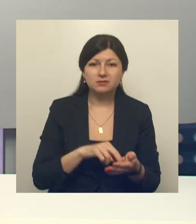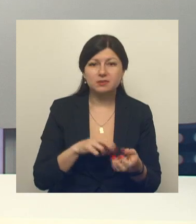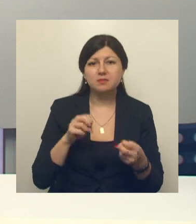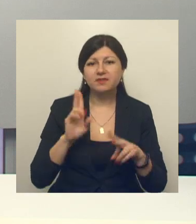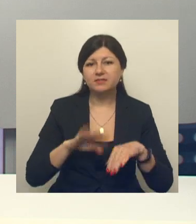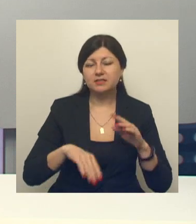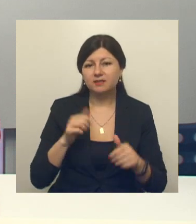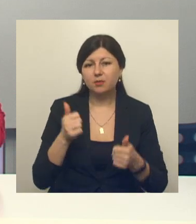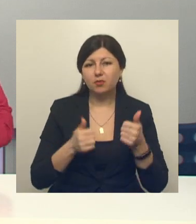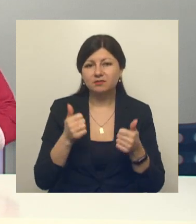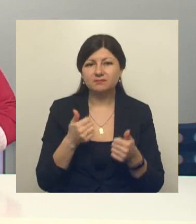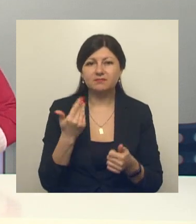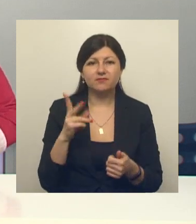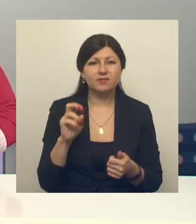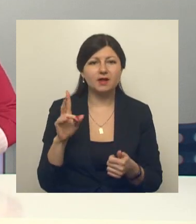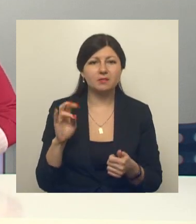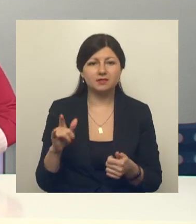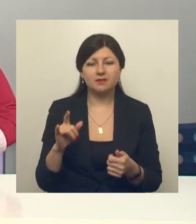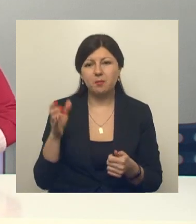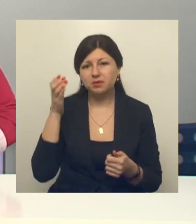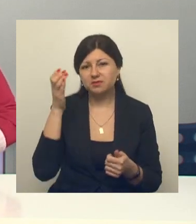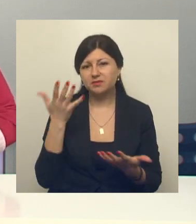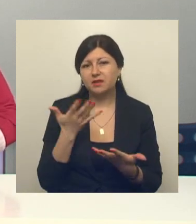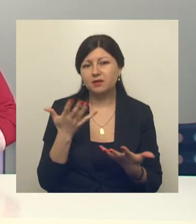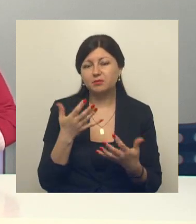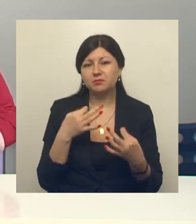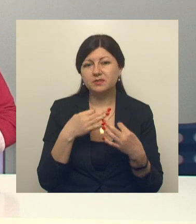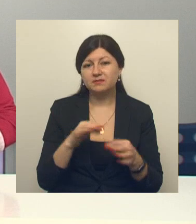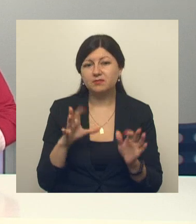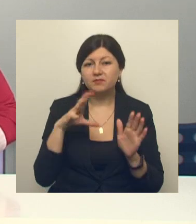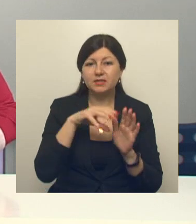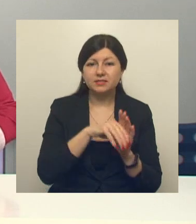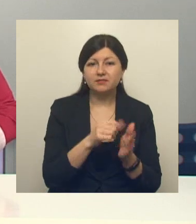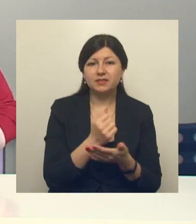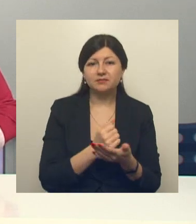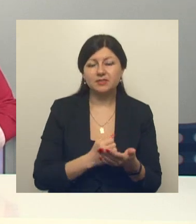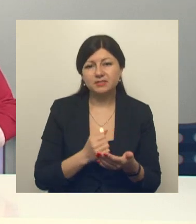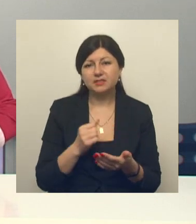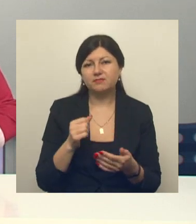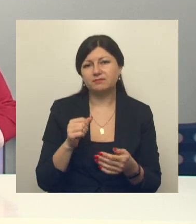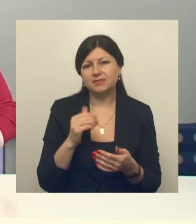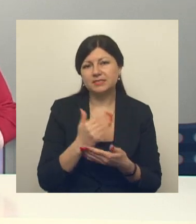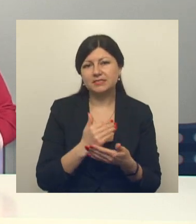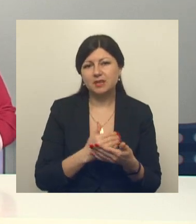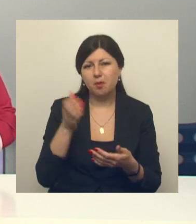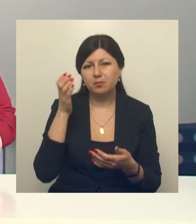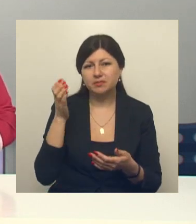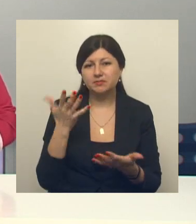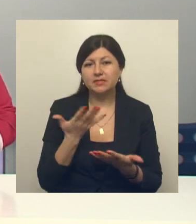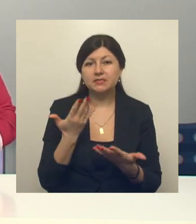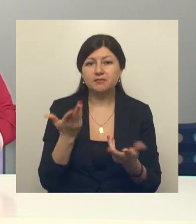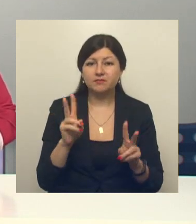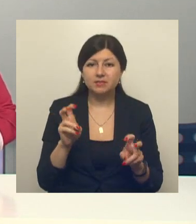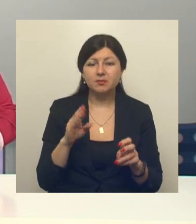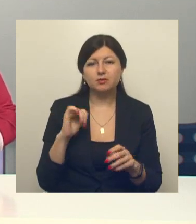профессионального конкурса «Флагманы образования», который позволит войти в кадровый резерв системы образования Российской Федерации. Если вы в теме,